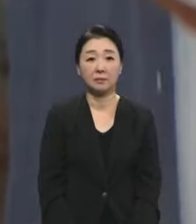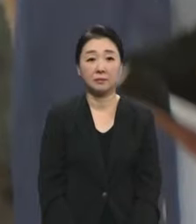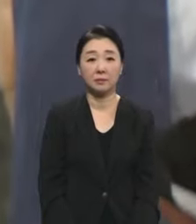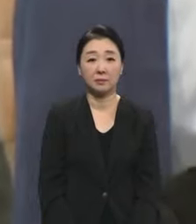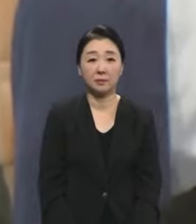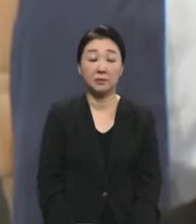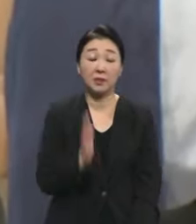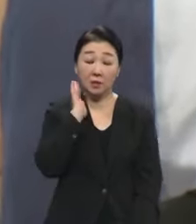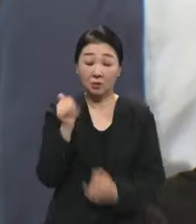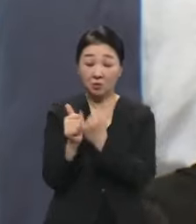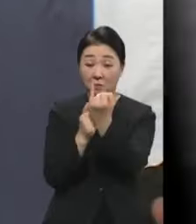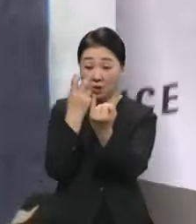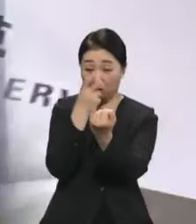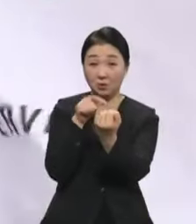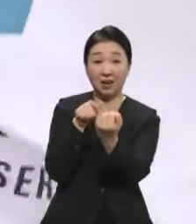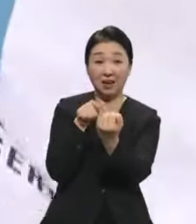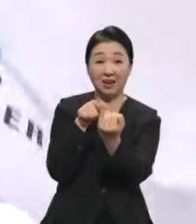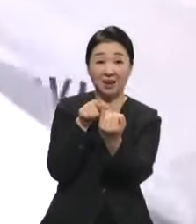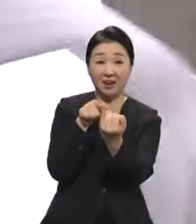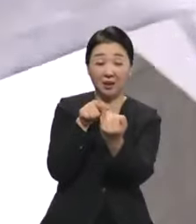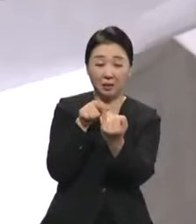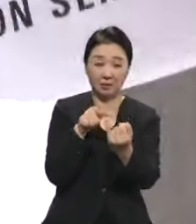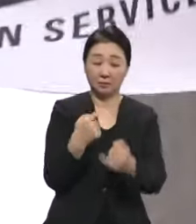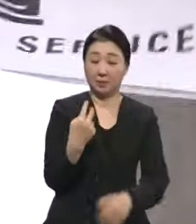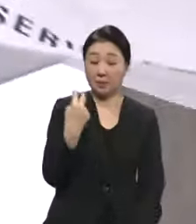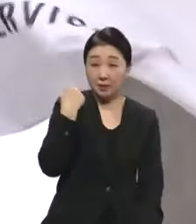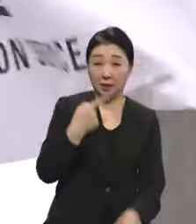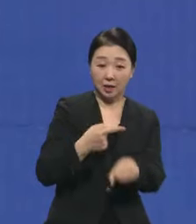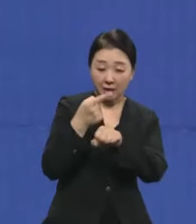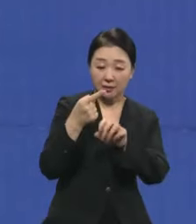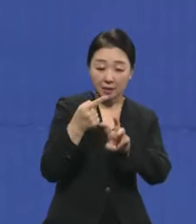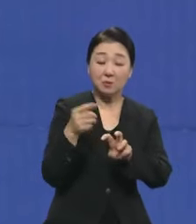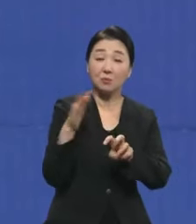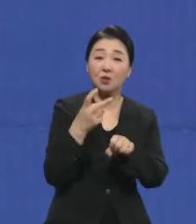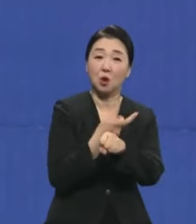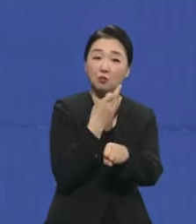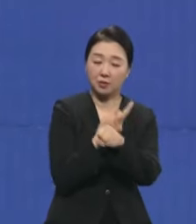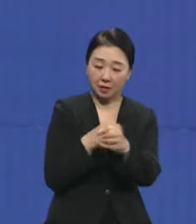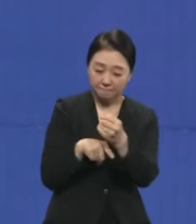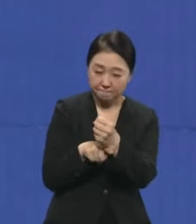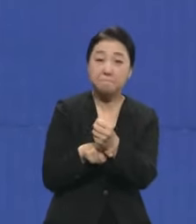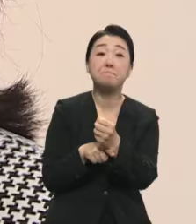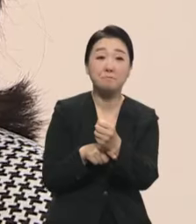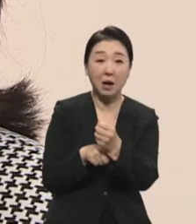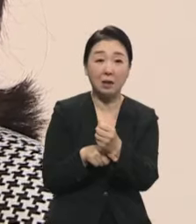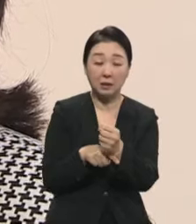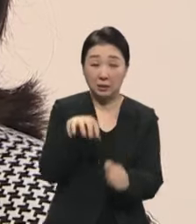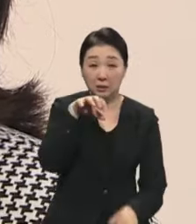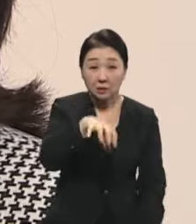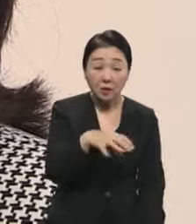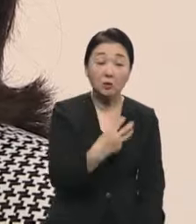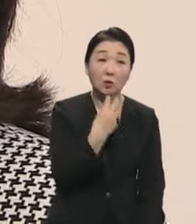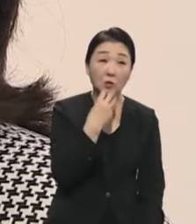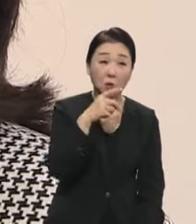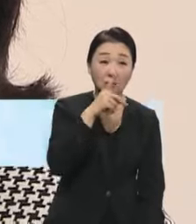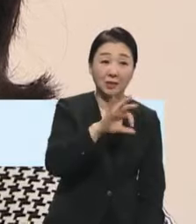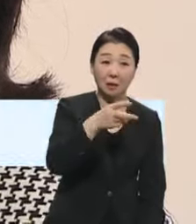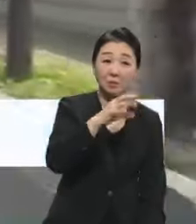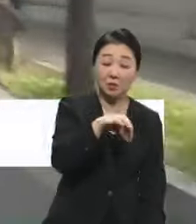김건희 여사에 대한 조사는 그제 오후 1시 30분부터 12시간 동안 이뤄졌습니다. 장소는 서울 삼청동에